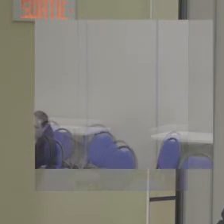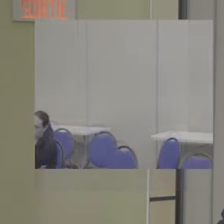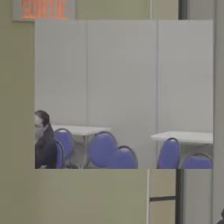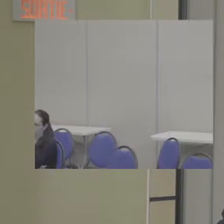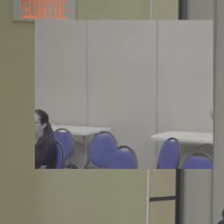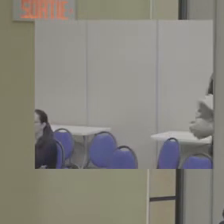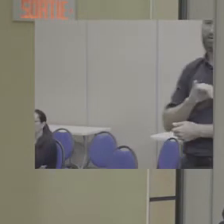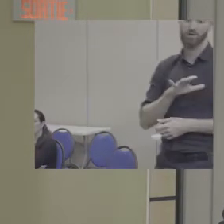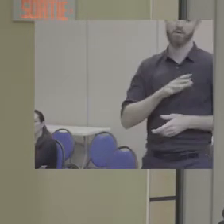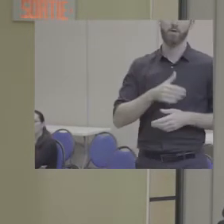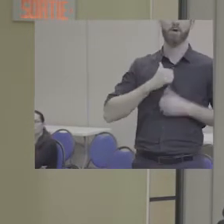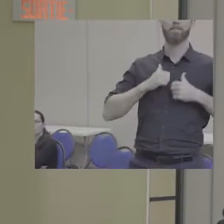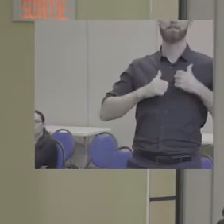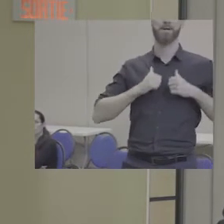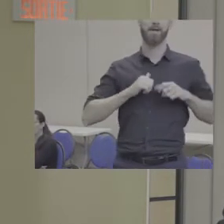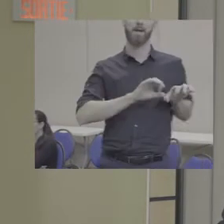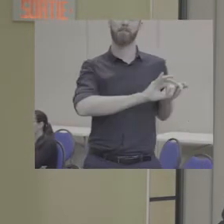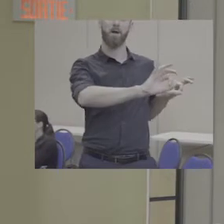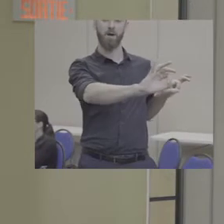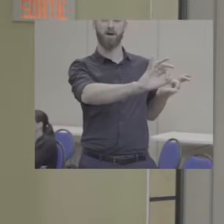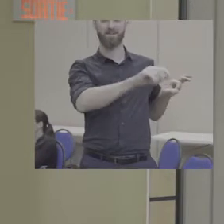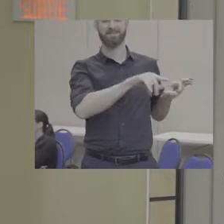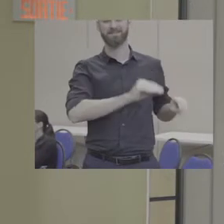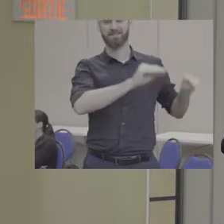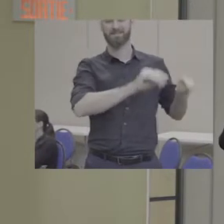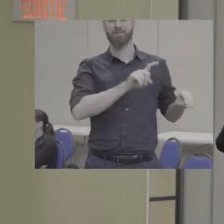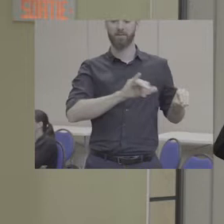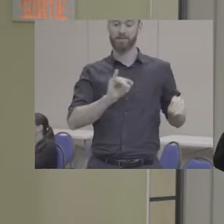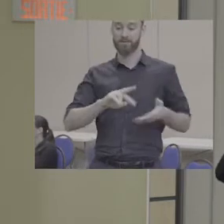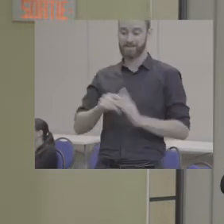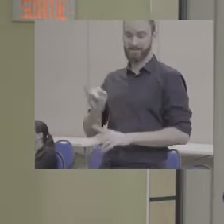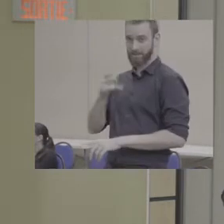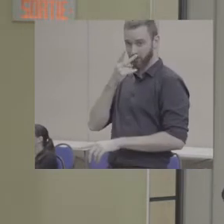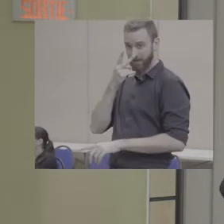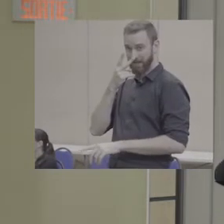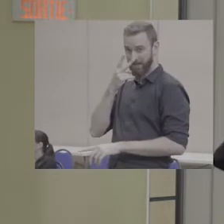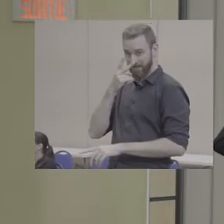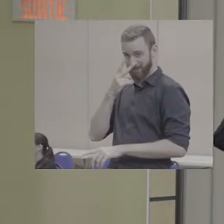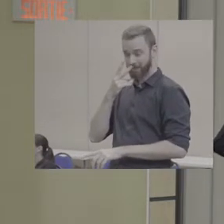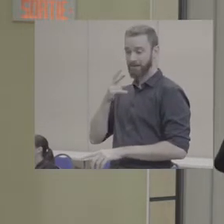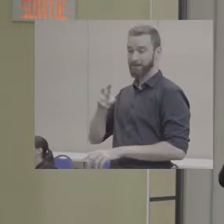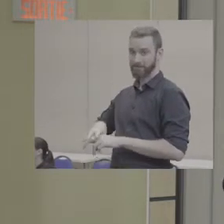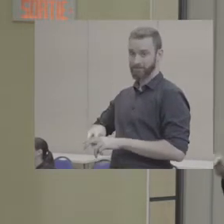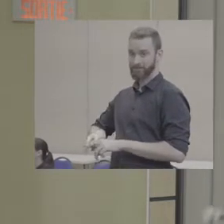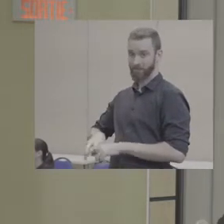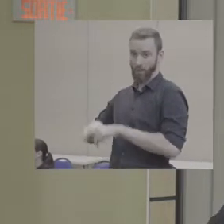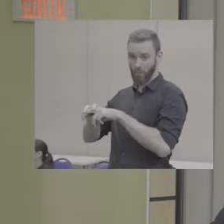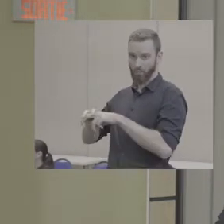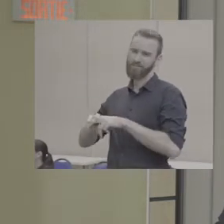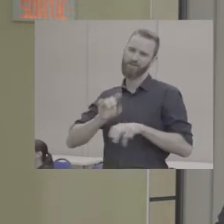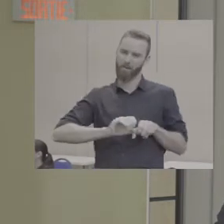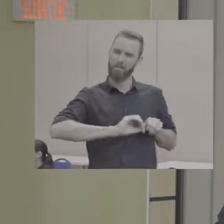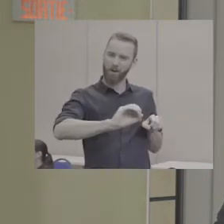bancs d'appui aussi qu'il fallait régler. Si on montait la toilette, il fallait monter les bancs d'appui